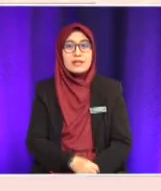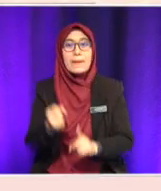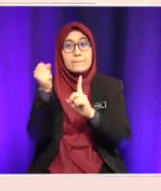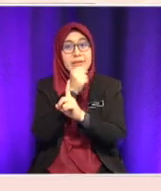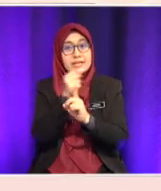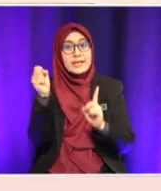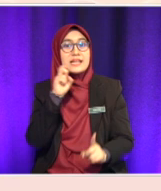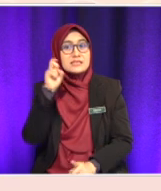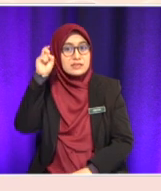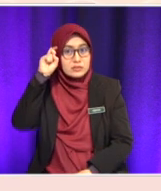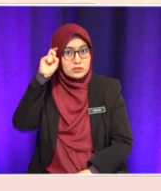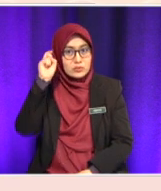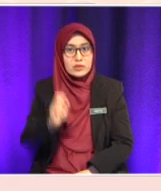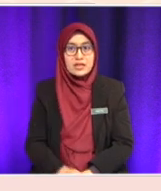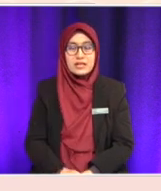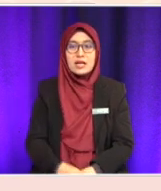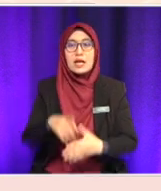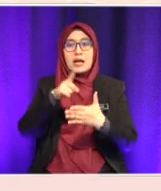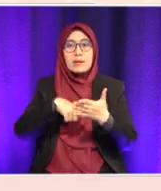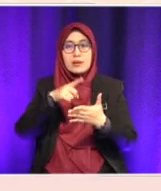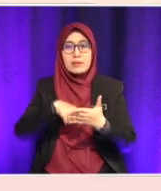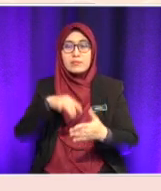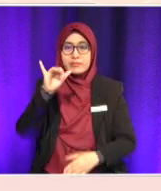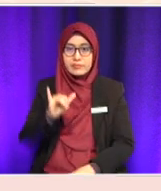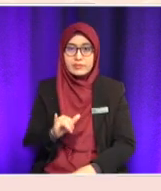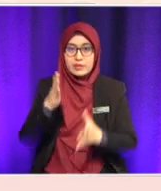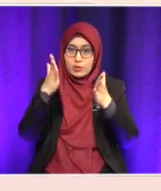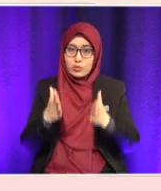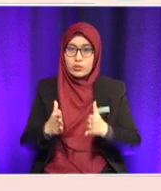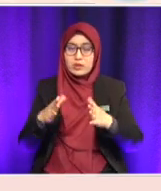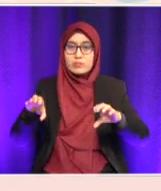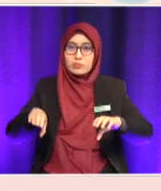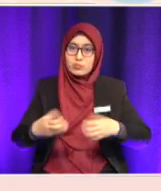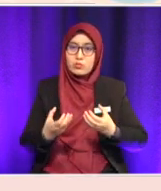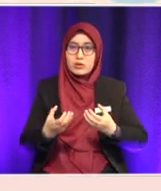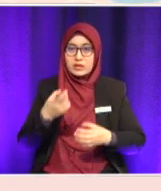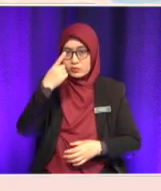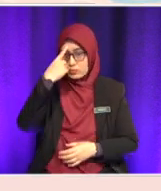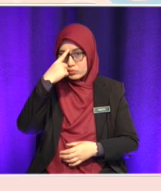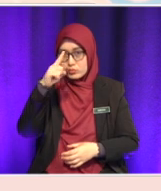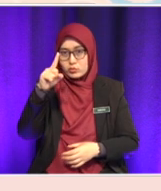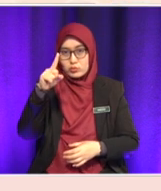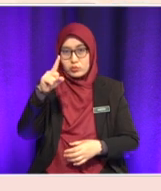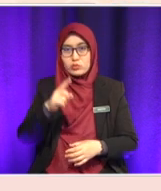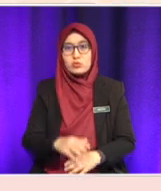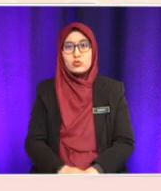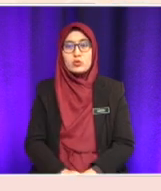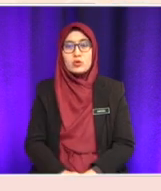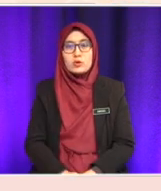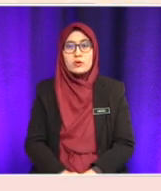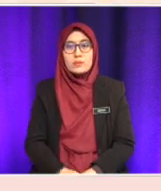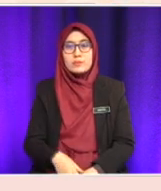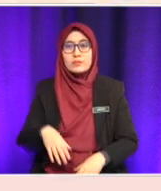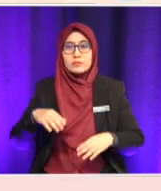adalah perilakuan yaitu pelaku memaksa membedanya atau mengugut mangsa